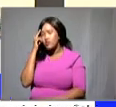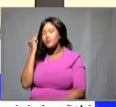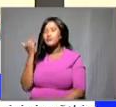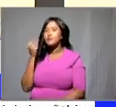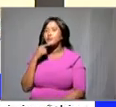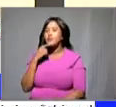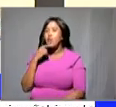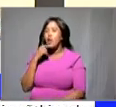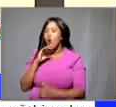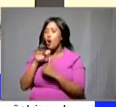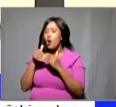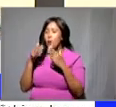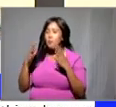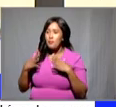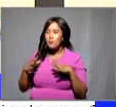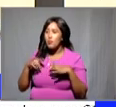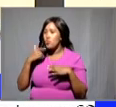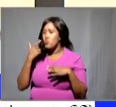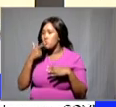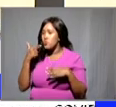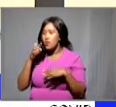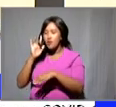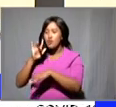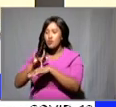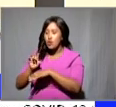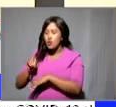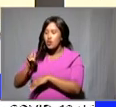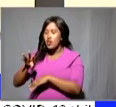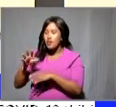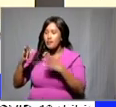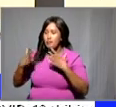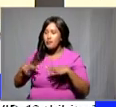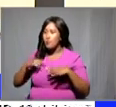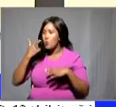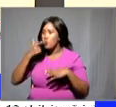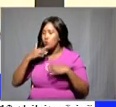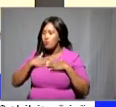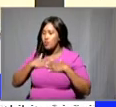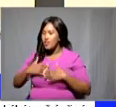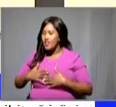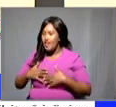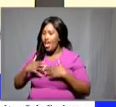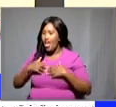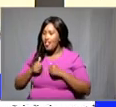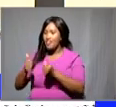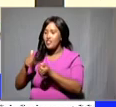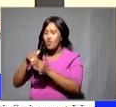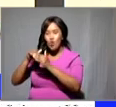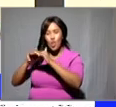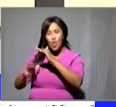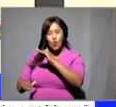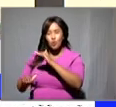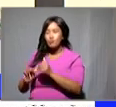atiriri andu mara giyo ni murimo uyu ri ni andu ara immunity yao ethi muno